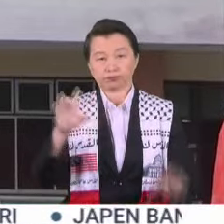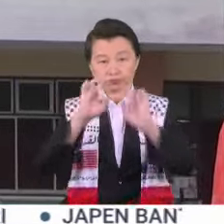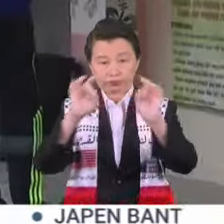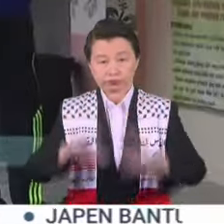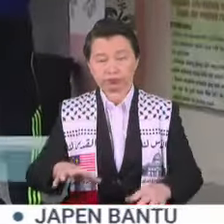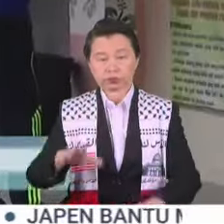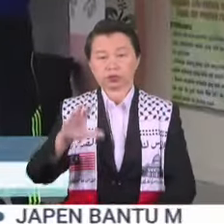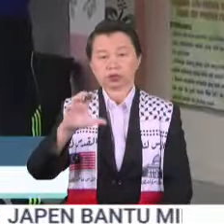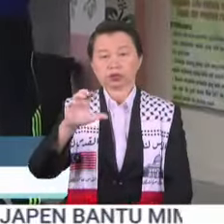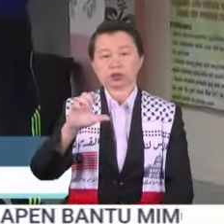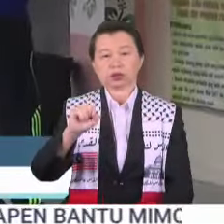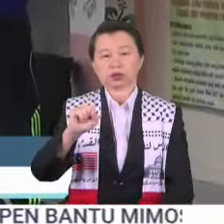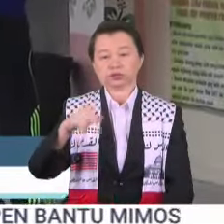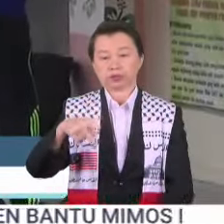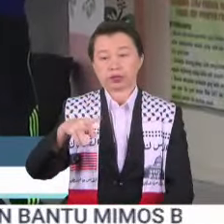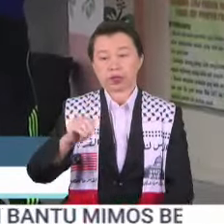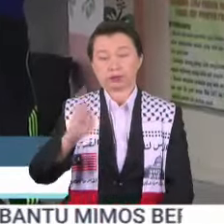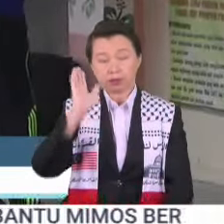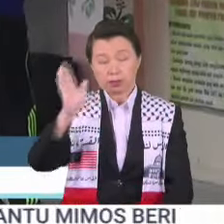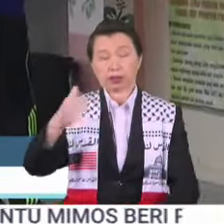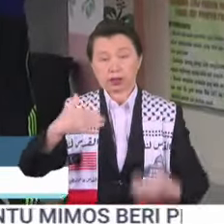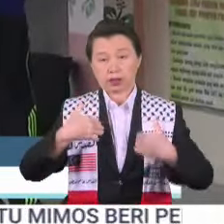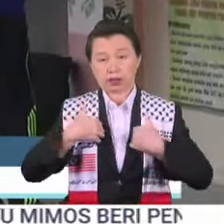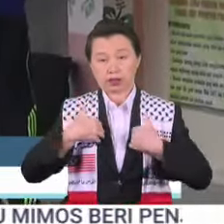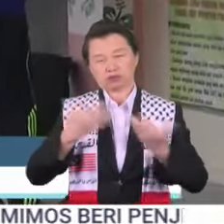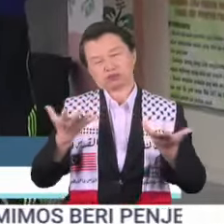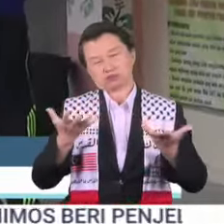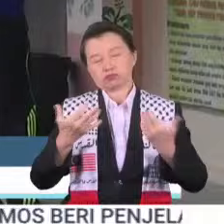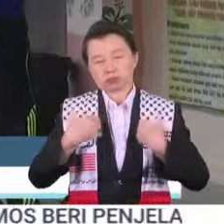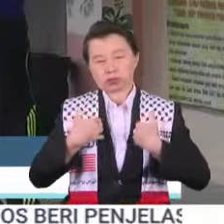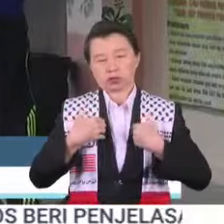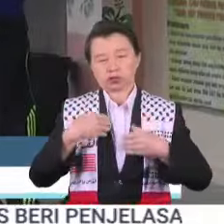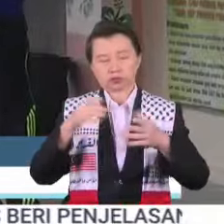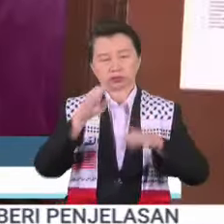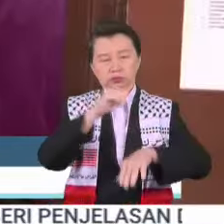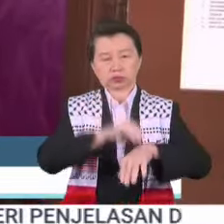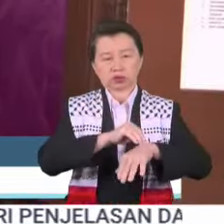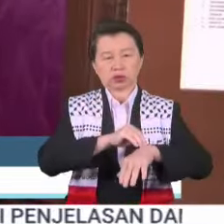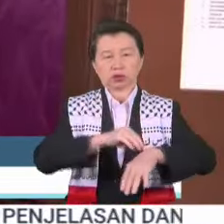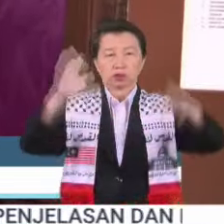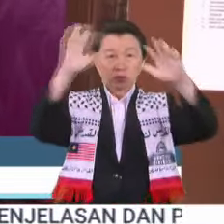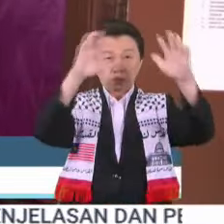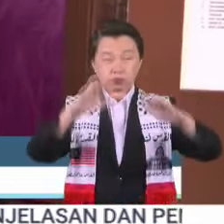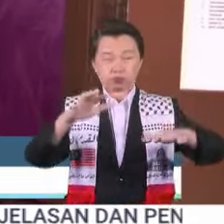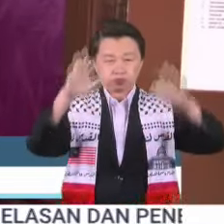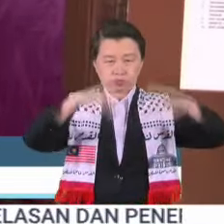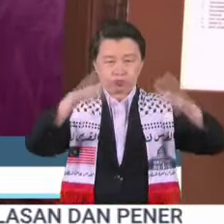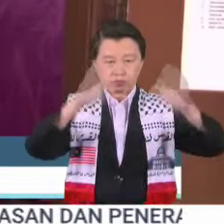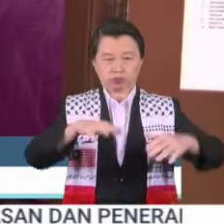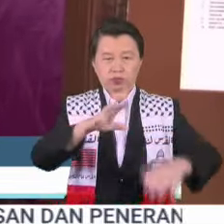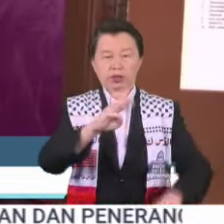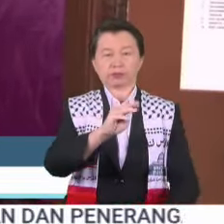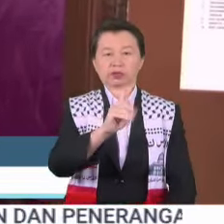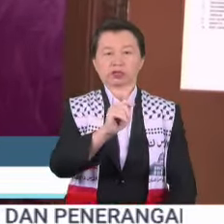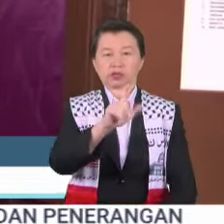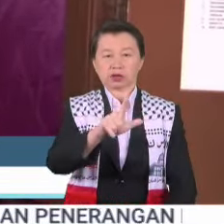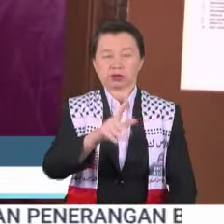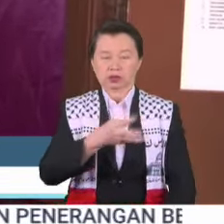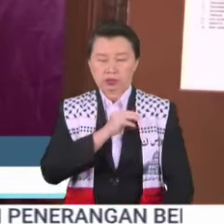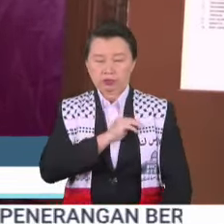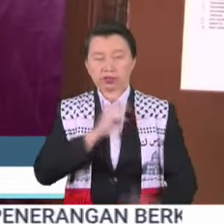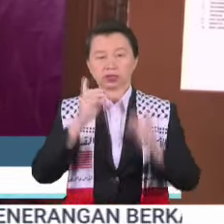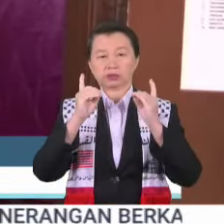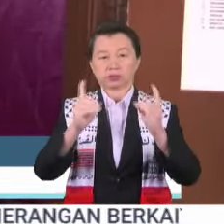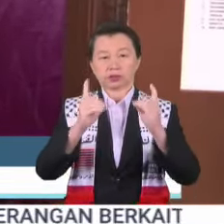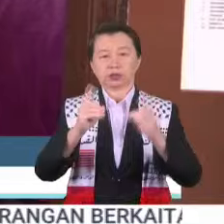Pemeriksaan sijil Pelajaran Malaysia SPM dijangka berjalan lancar meski ia berlangsung ketika musim monsun timur laut MTL. Menteri Pendidikan